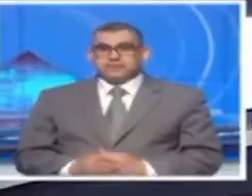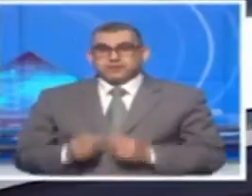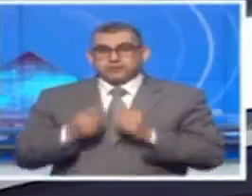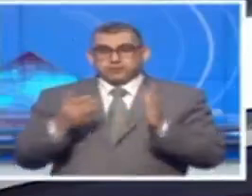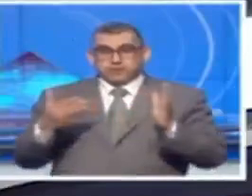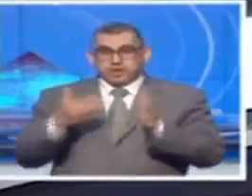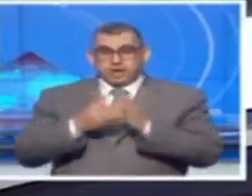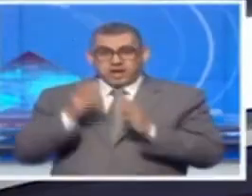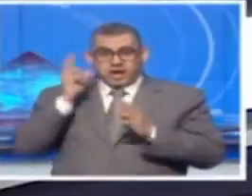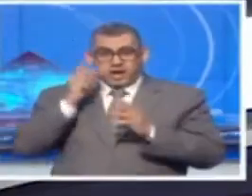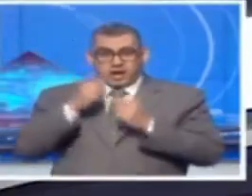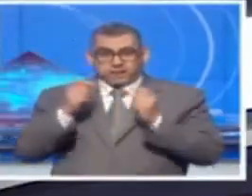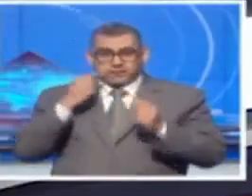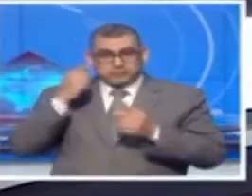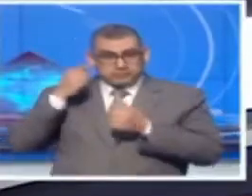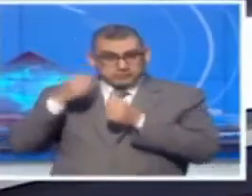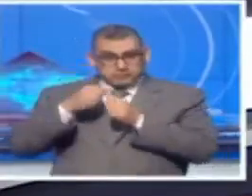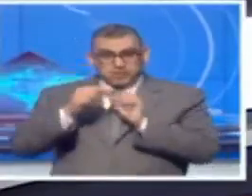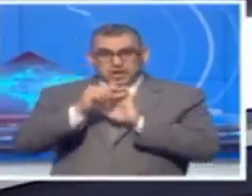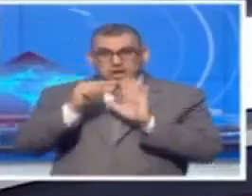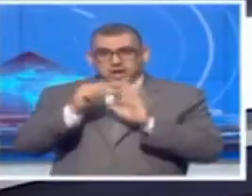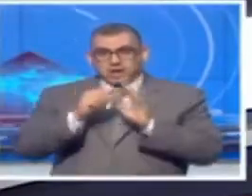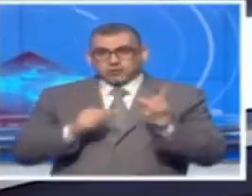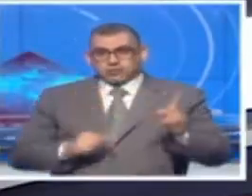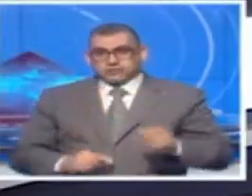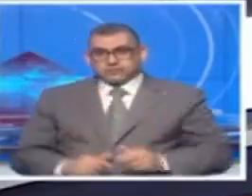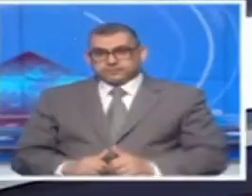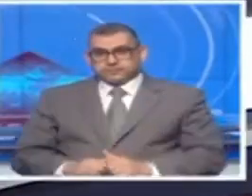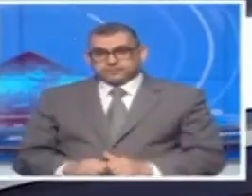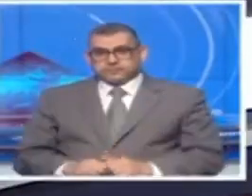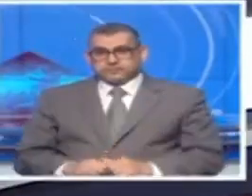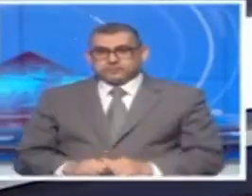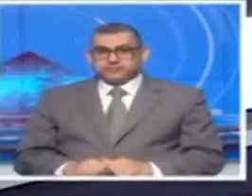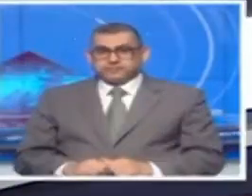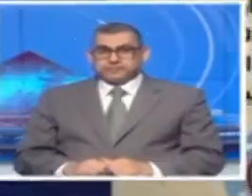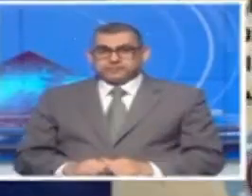انتهت جولتنا الإخبارية، وهذا تذكير بأهم ما جاء بها من عناوين.